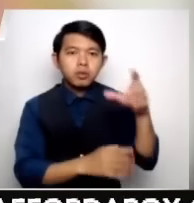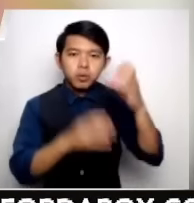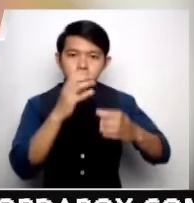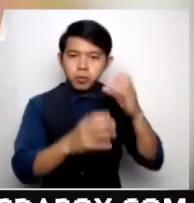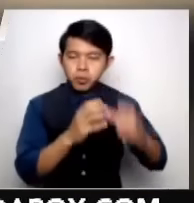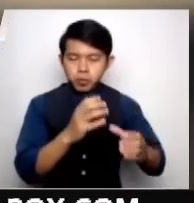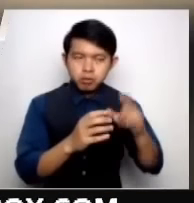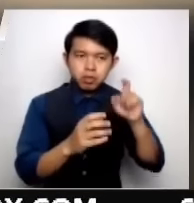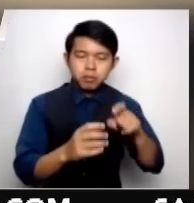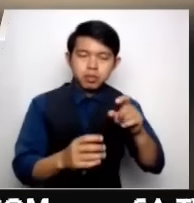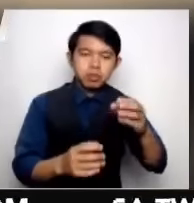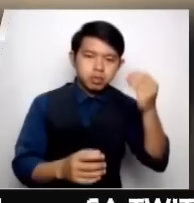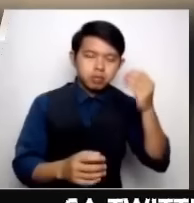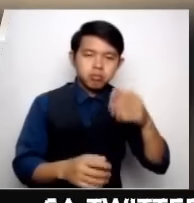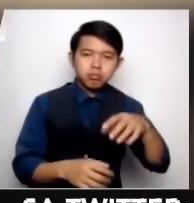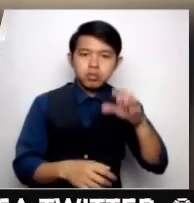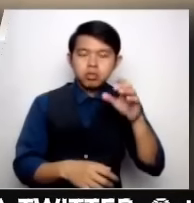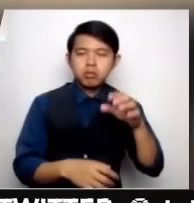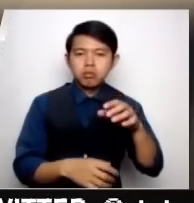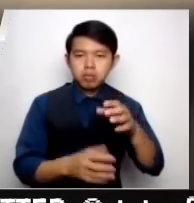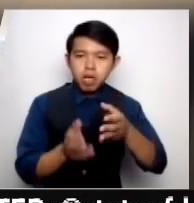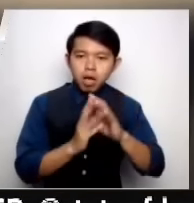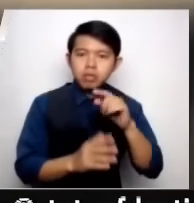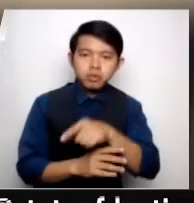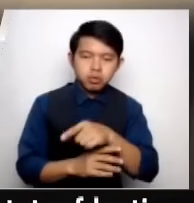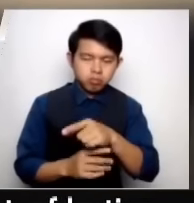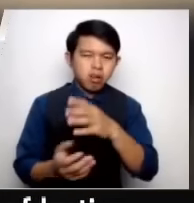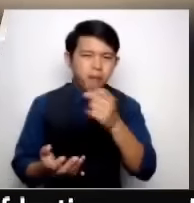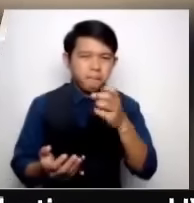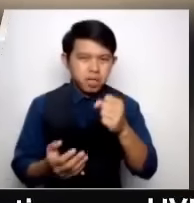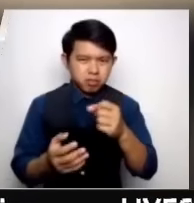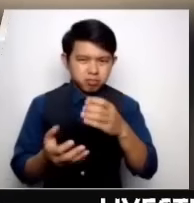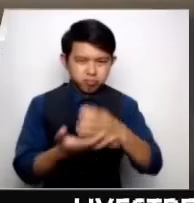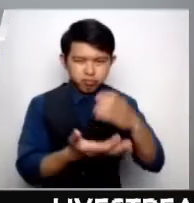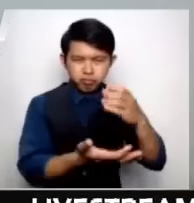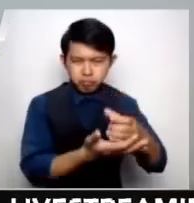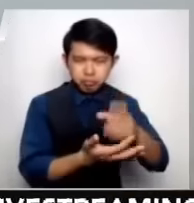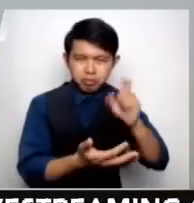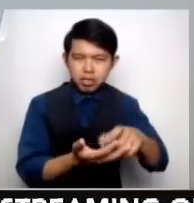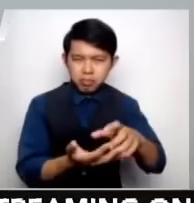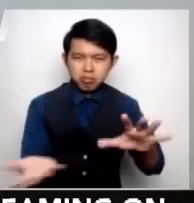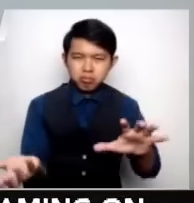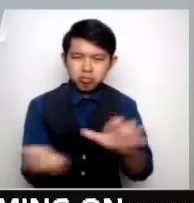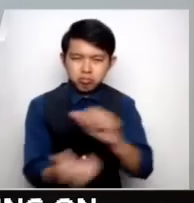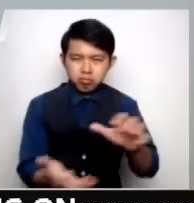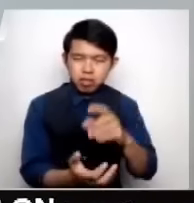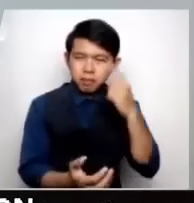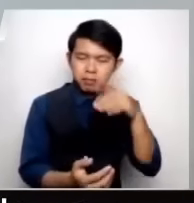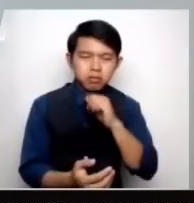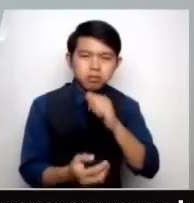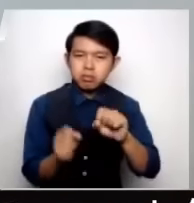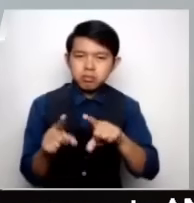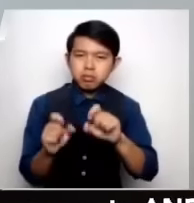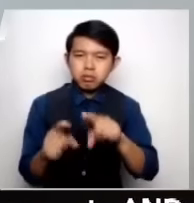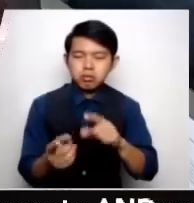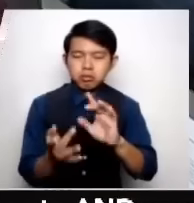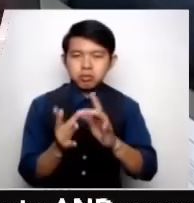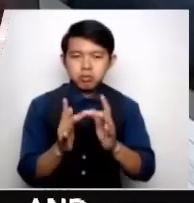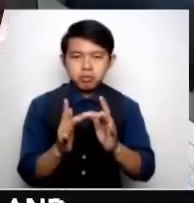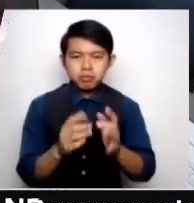para sirain ang mga peking gatas para hindi na maibenta pa sa merkado. John Consulta, nagbabalita para